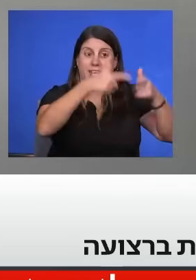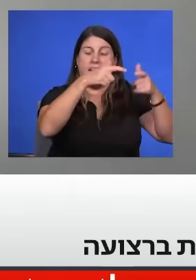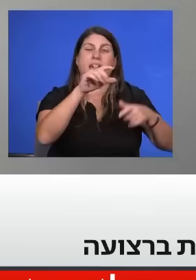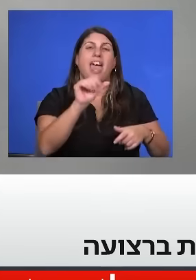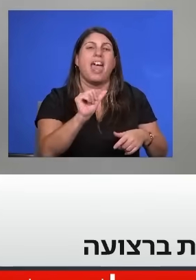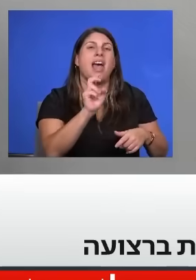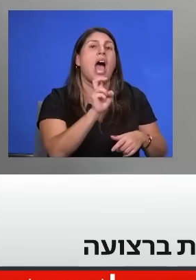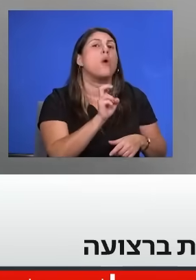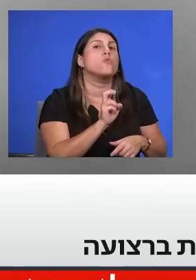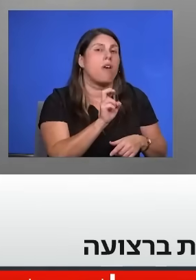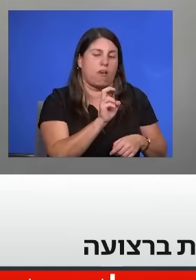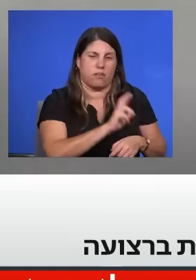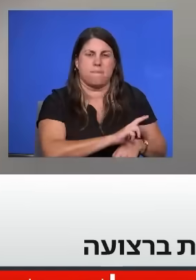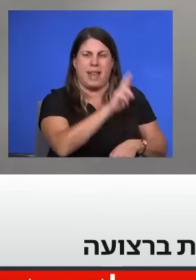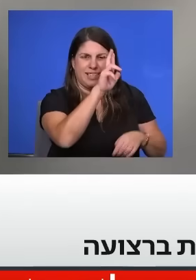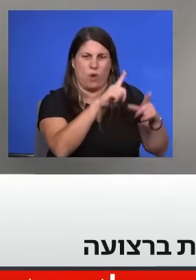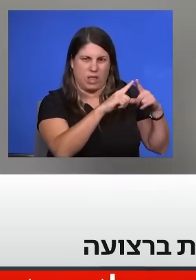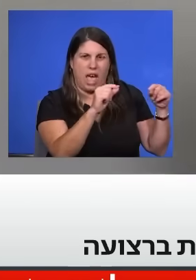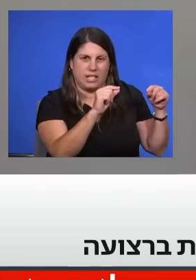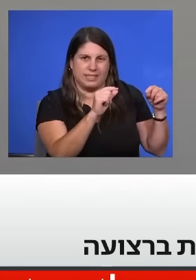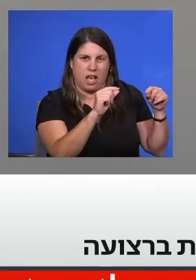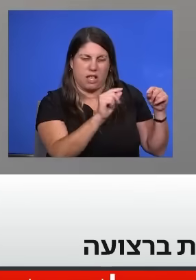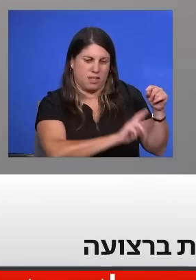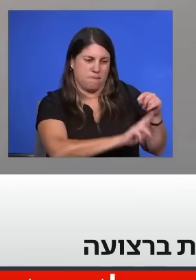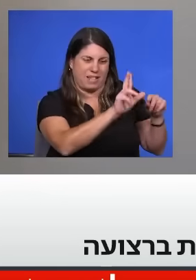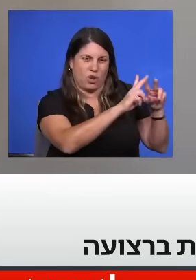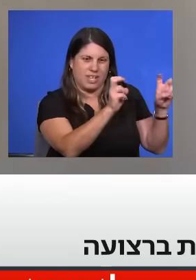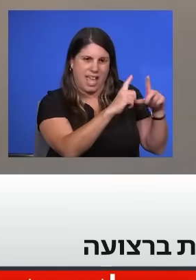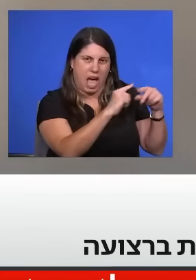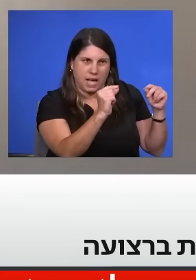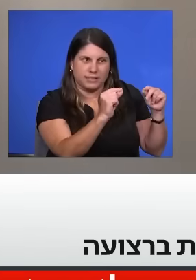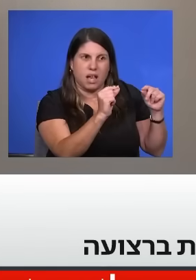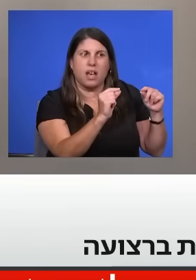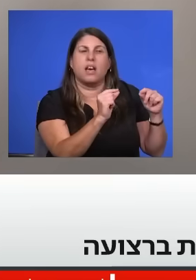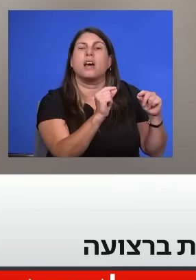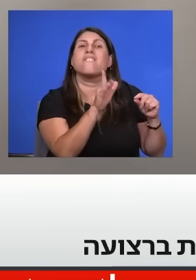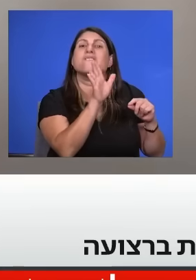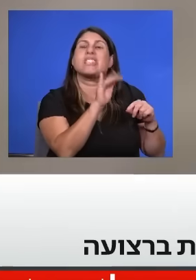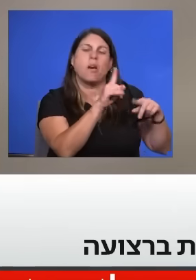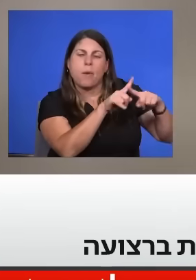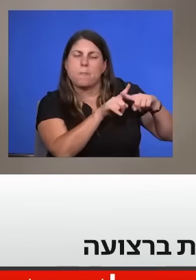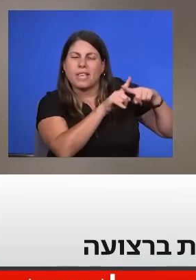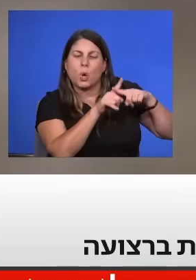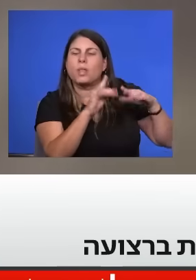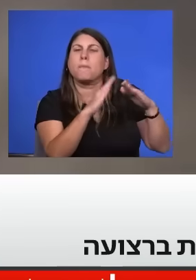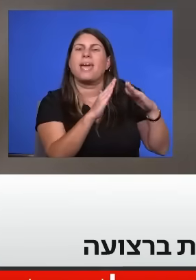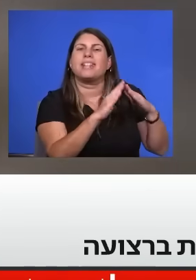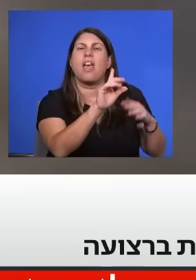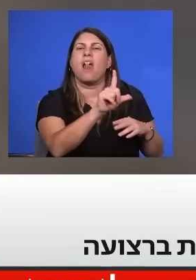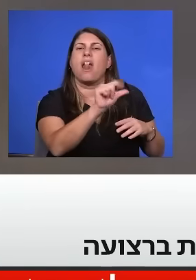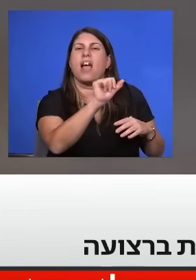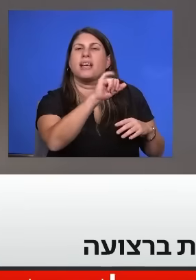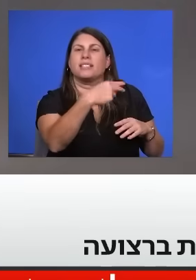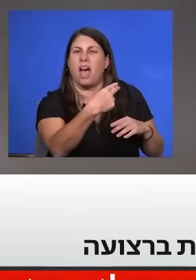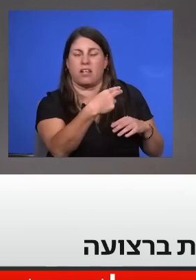בצפון רצועת עזה, בצפון העיר עזה, ועל מטרות בבית לאיה, כמו שדובי